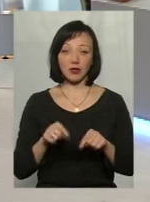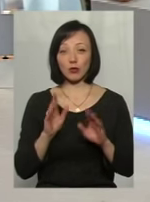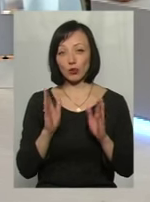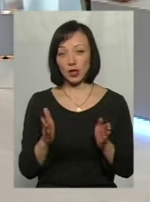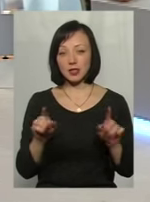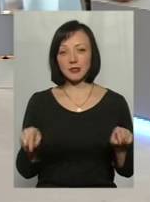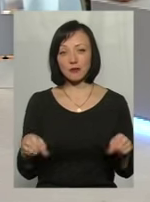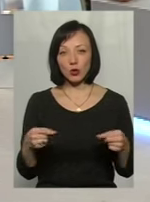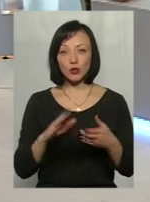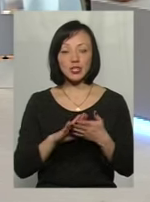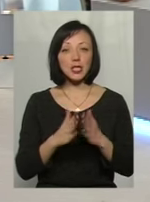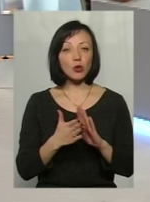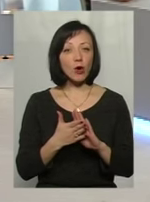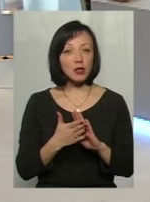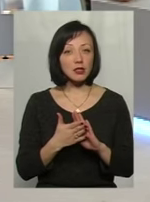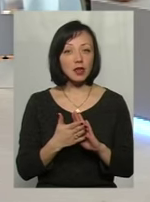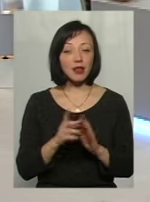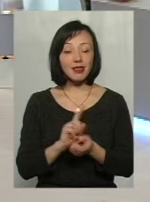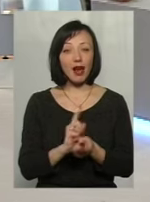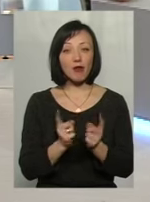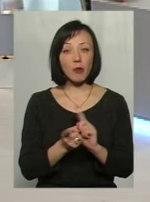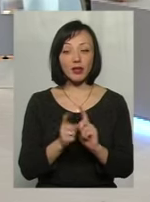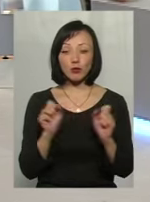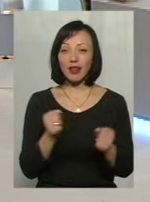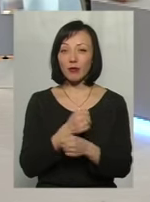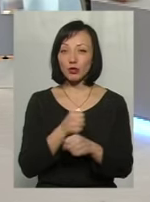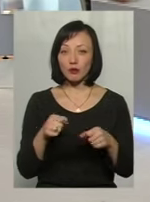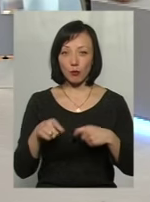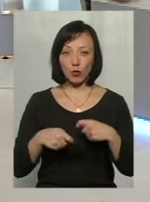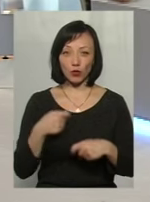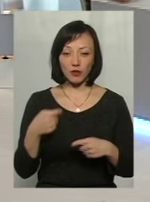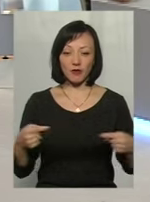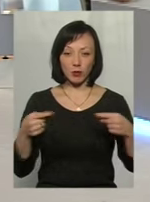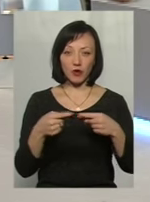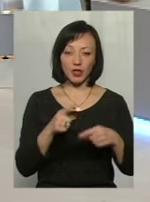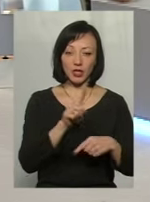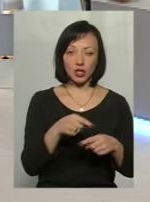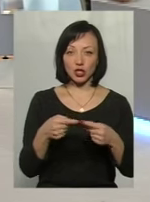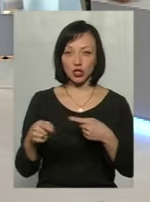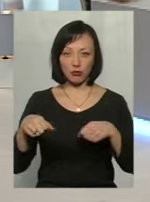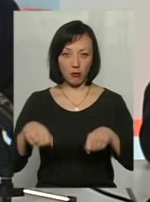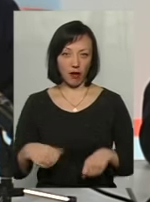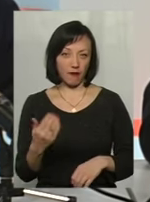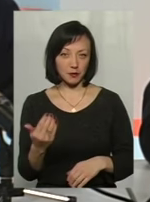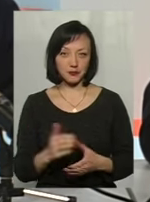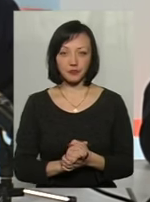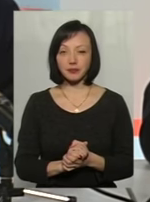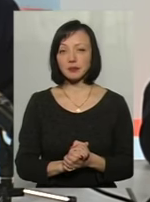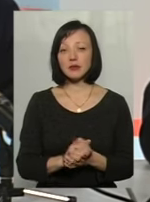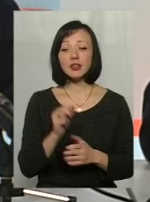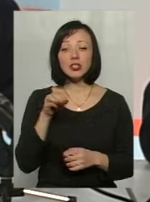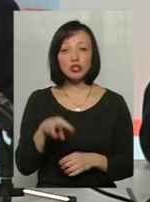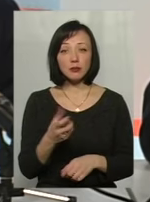буде створювати ситуації, або навпаки, унеможливлювати щодо порушення, відповідно, тих чи інших її прав. Тому чим більше